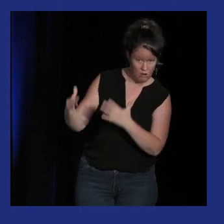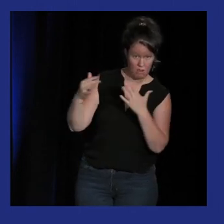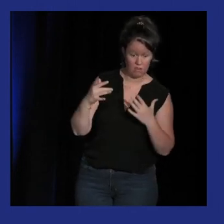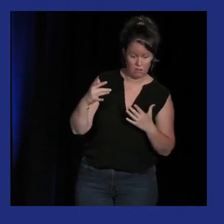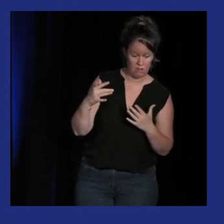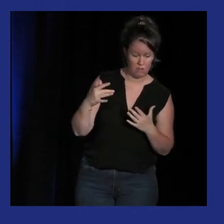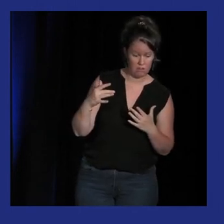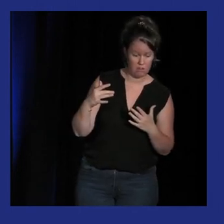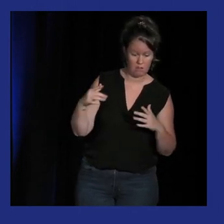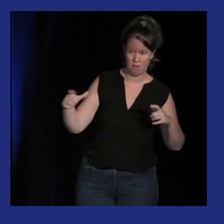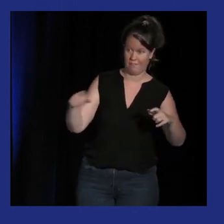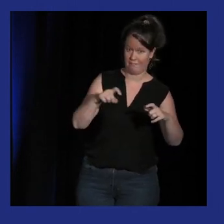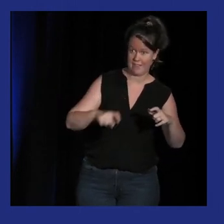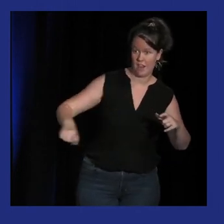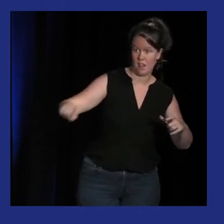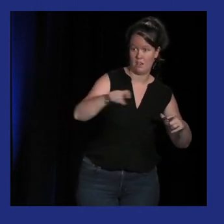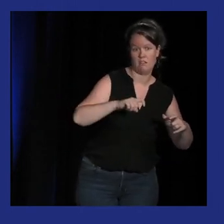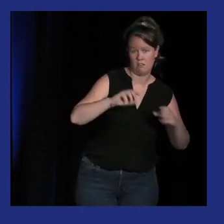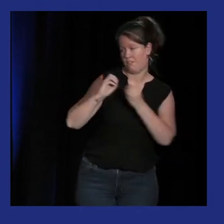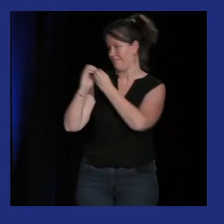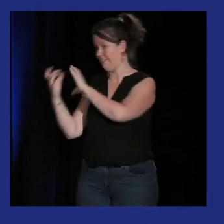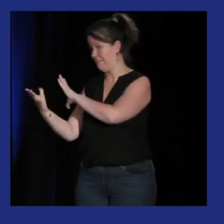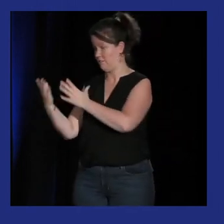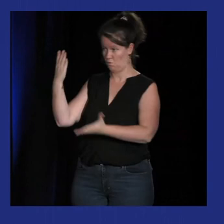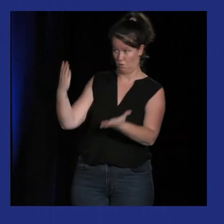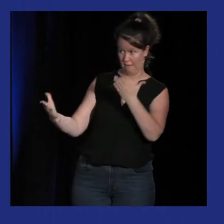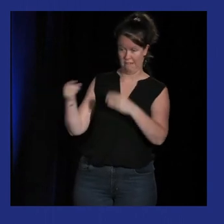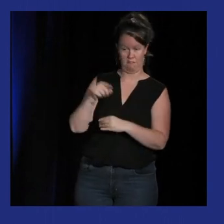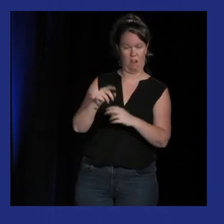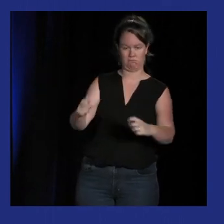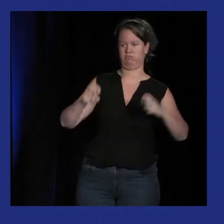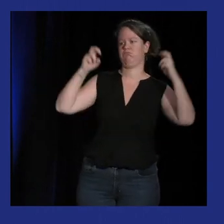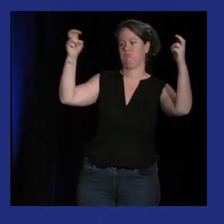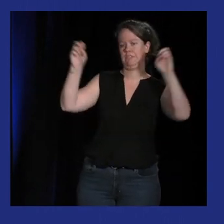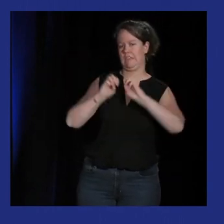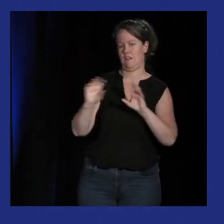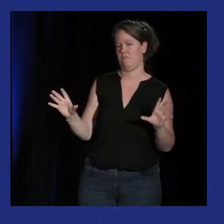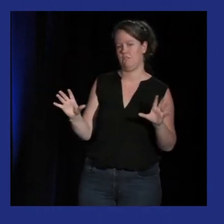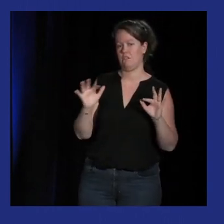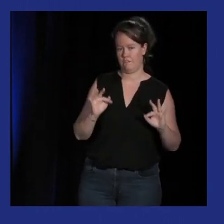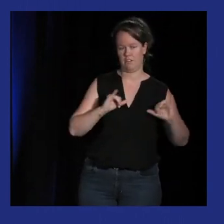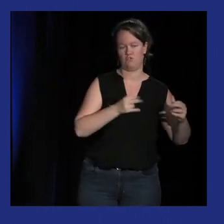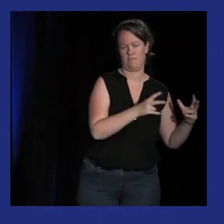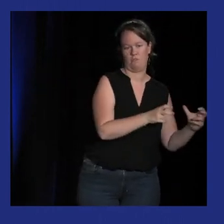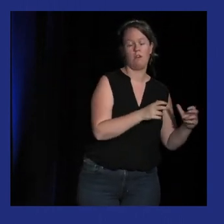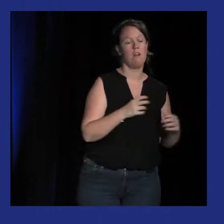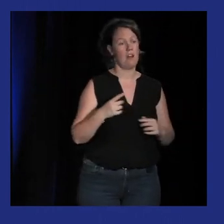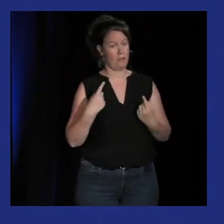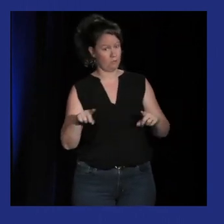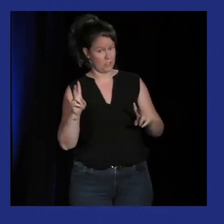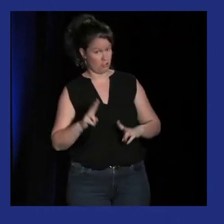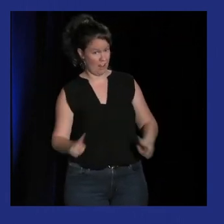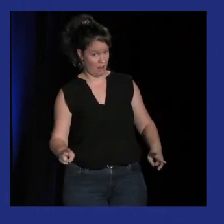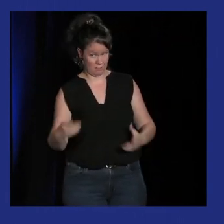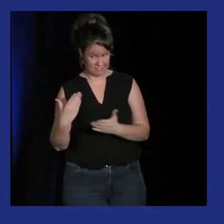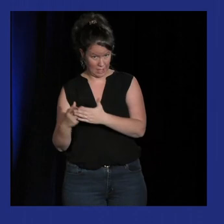et beaucoup plus importante que celle de Digital ce qui n'est pas ce qui n'est absolument pas vrai sur le le marché de la musique de façon globale